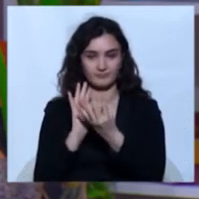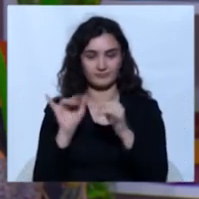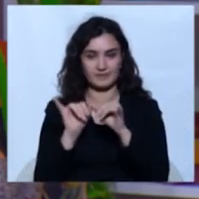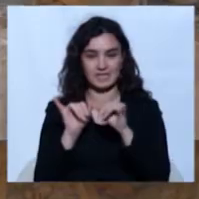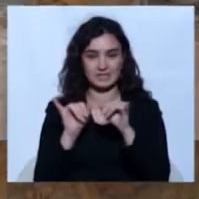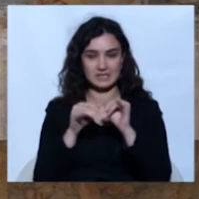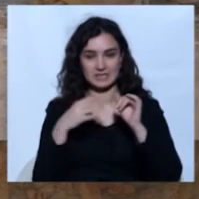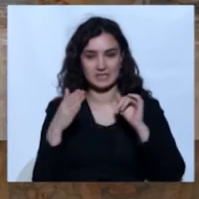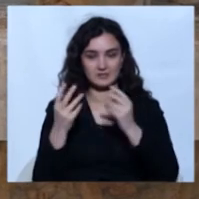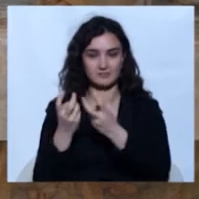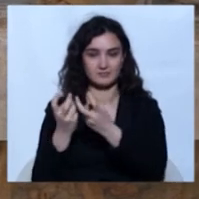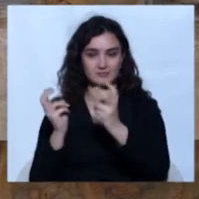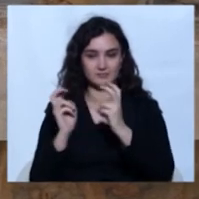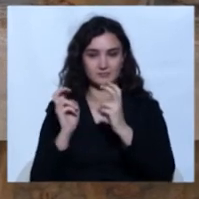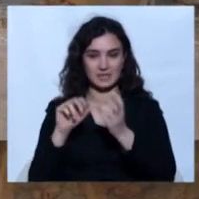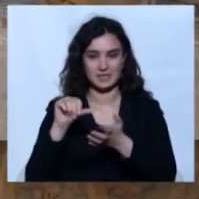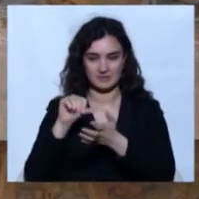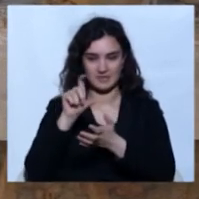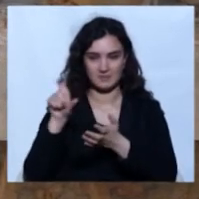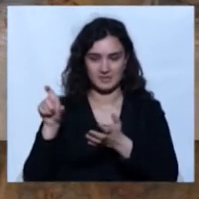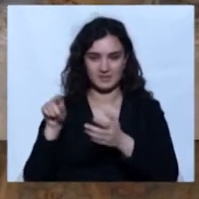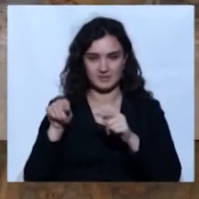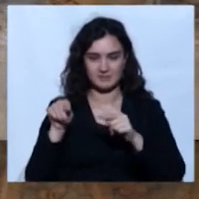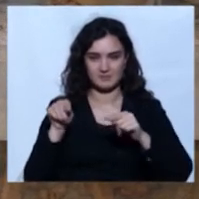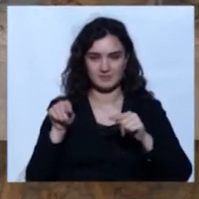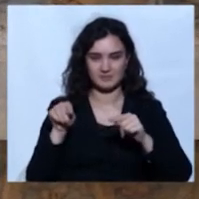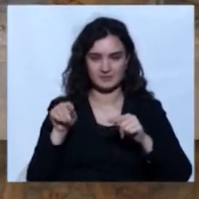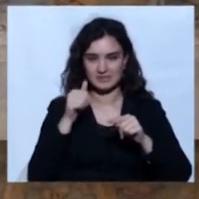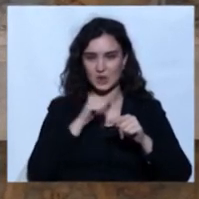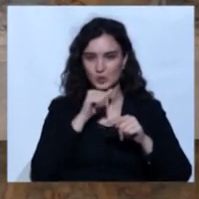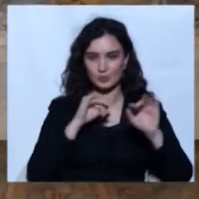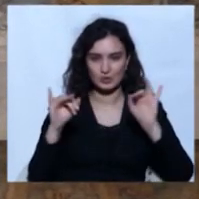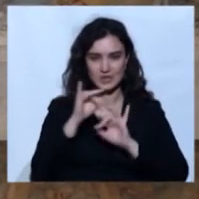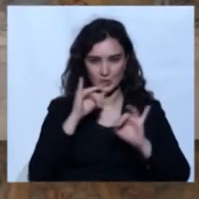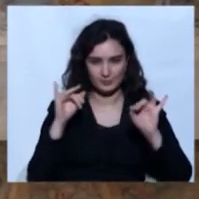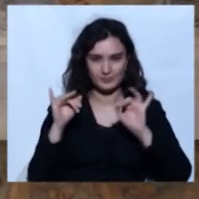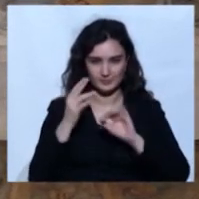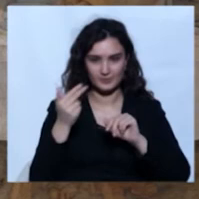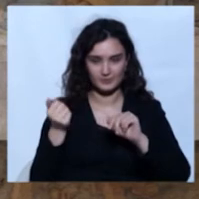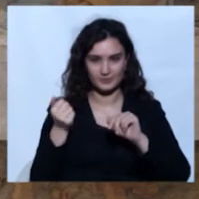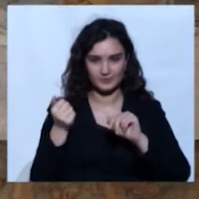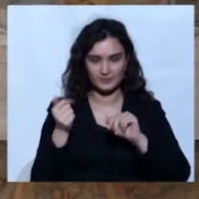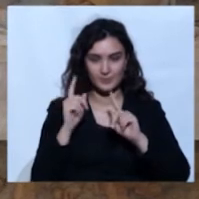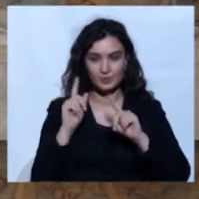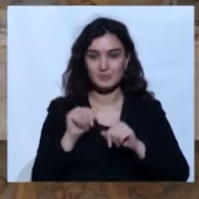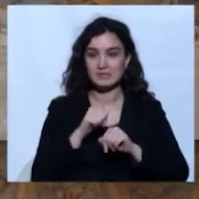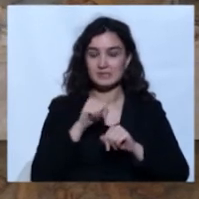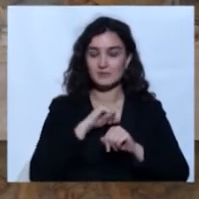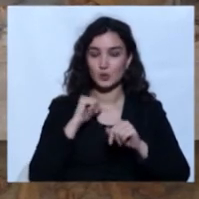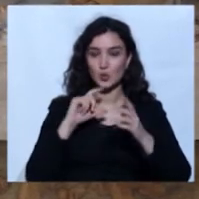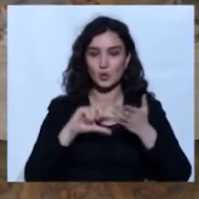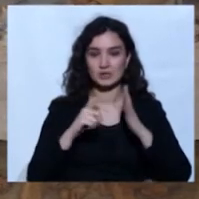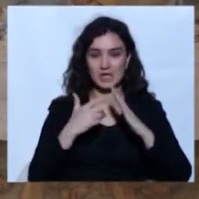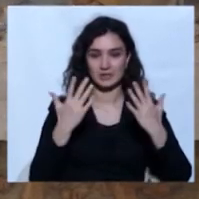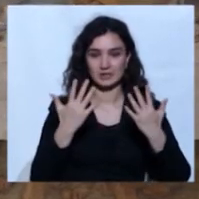მაგიდის ცალმხარეს ხედან მოქმედი გმირები ამ სცენის საიდუმლოს ერობის. ხოლო თავად ოთახი,